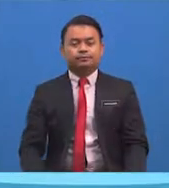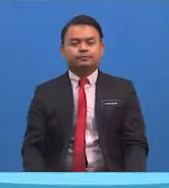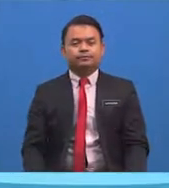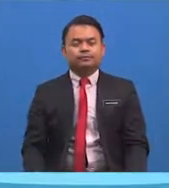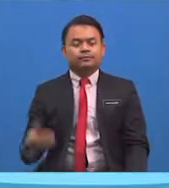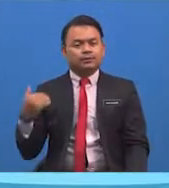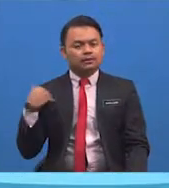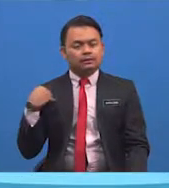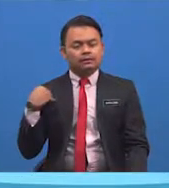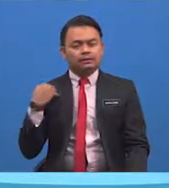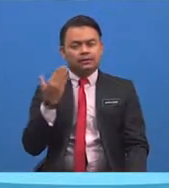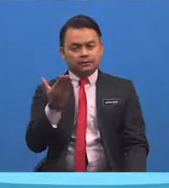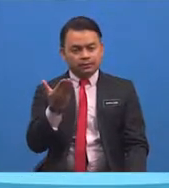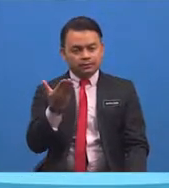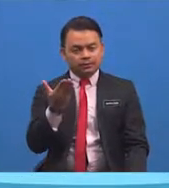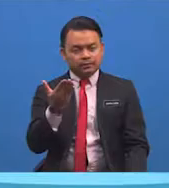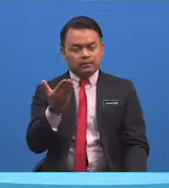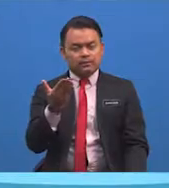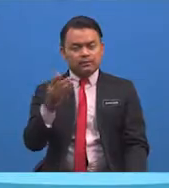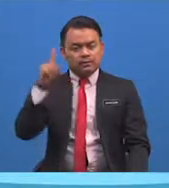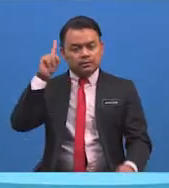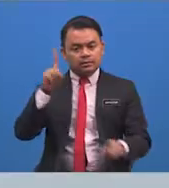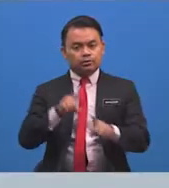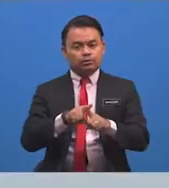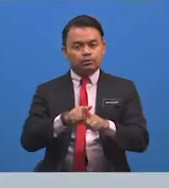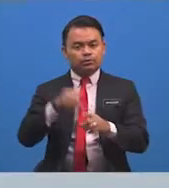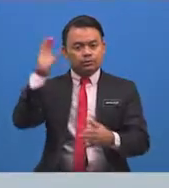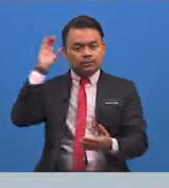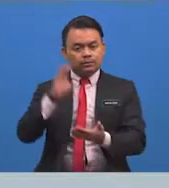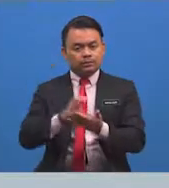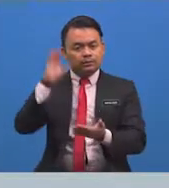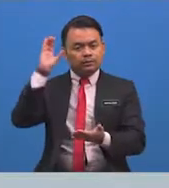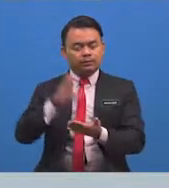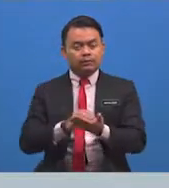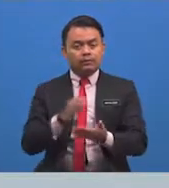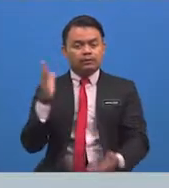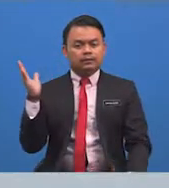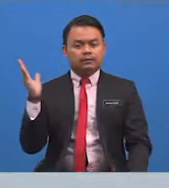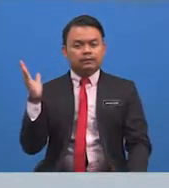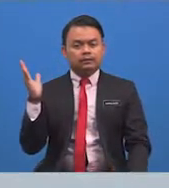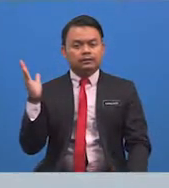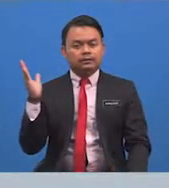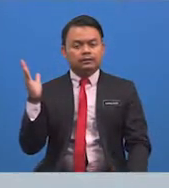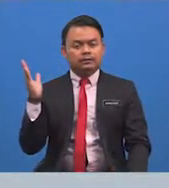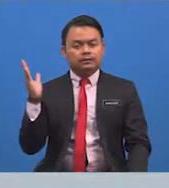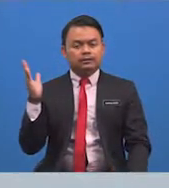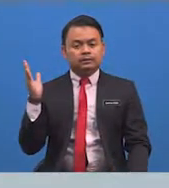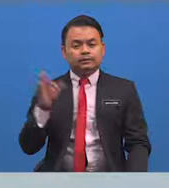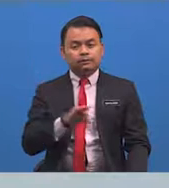Adakah anda bersetuju yang image-image ini merupakan faktor kepada berlakunya pemanasan global?